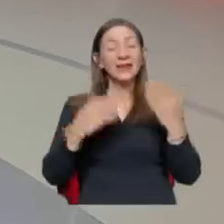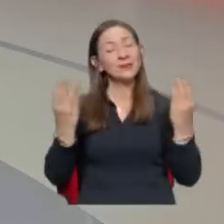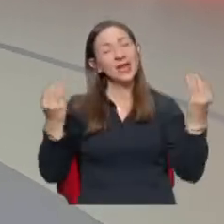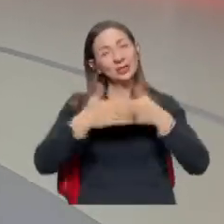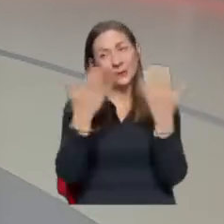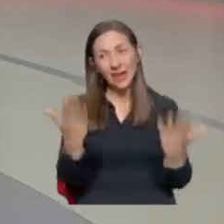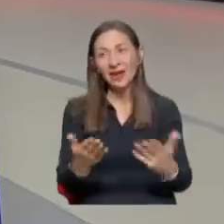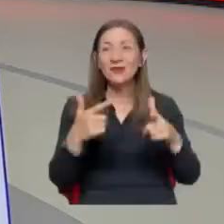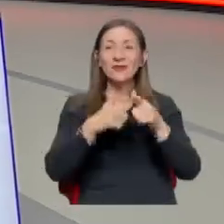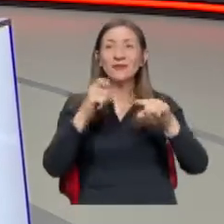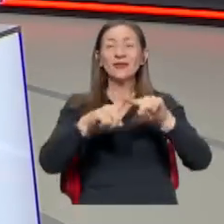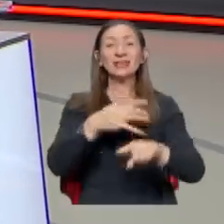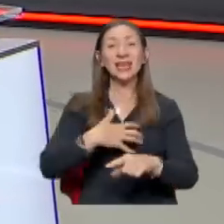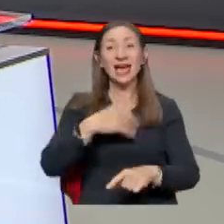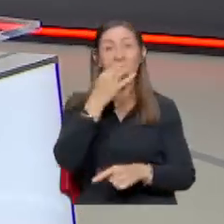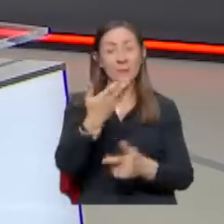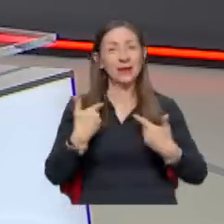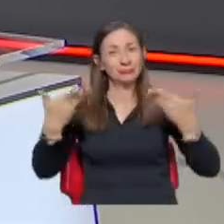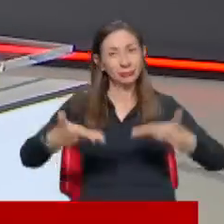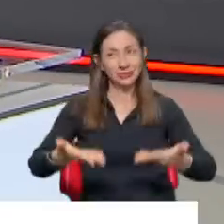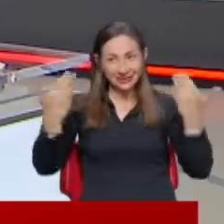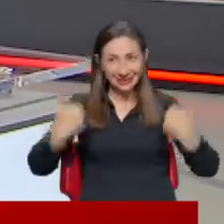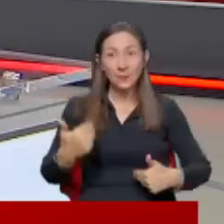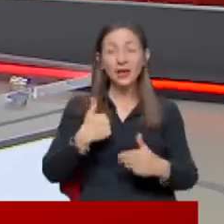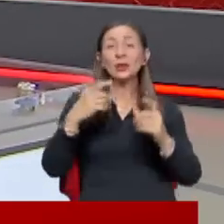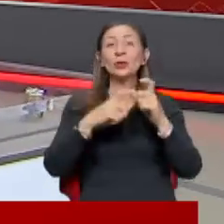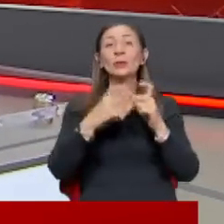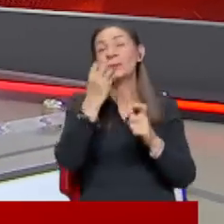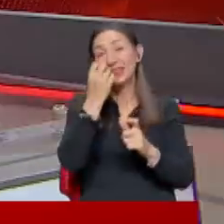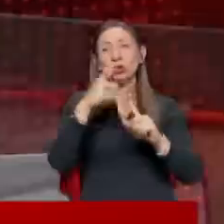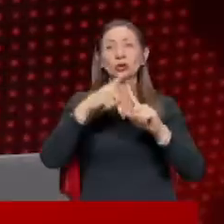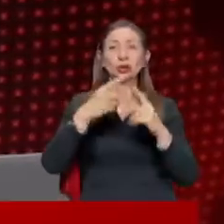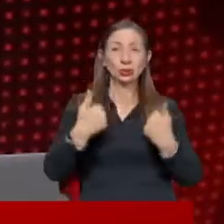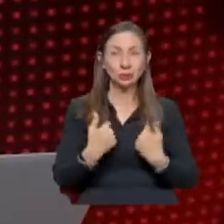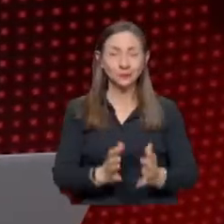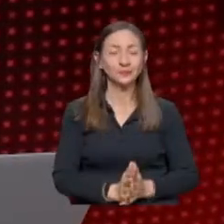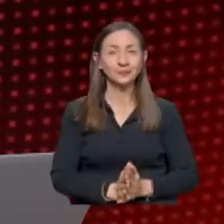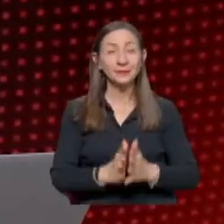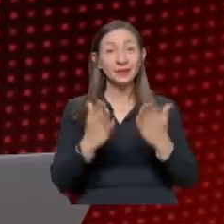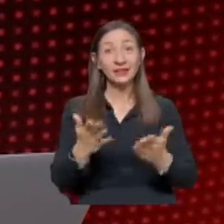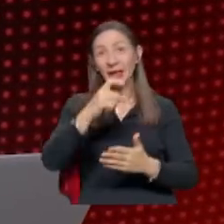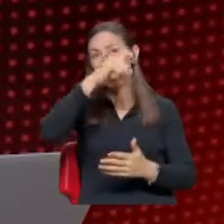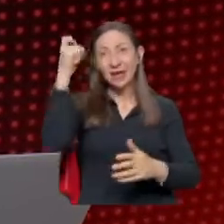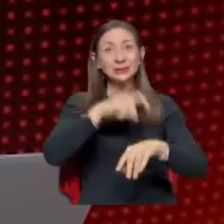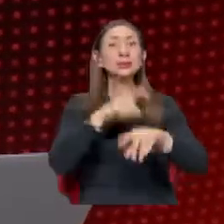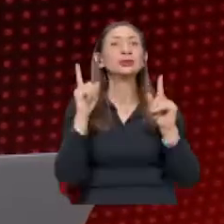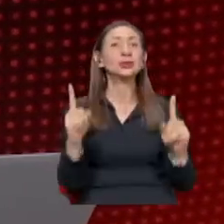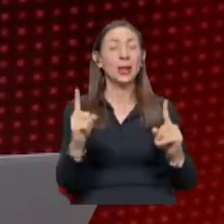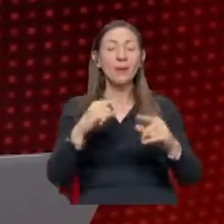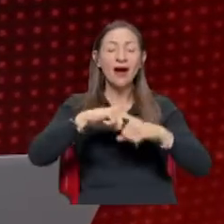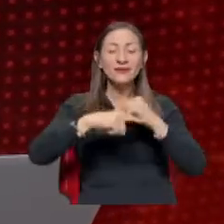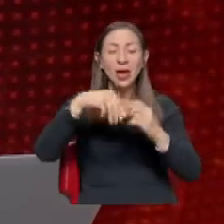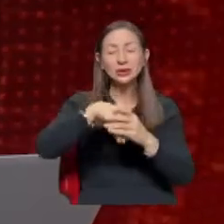Efendim iyi akşamlar. Fox Ana Haber Bülteni ile karşınızdayız. Ben Gülbin Tosun. Efendim yaz döneminde hafta